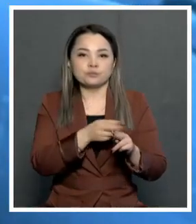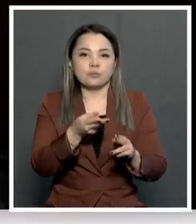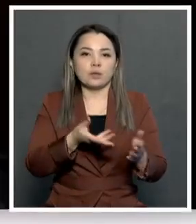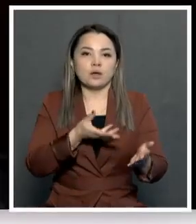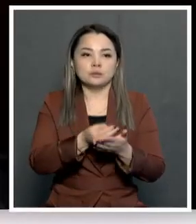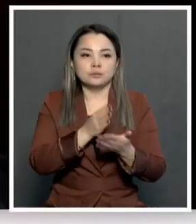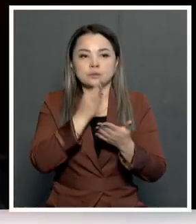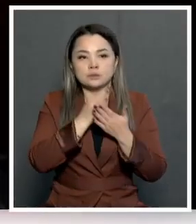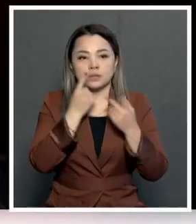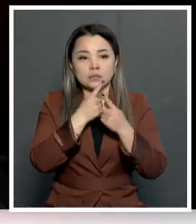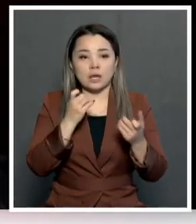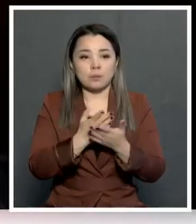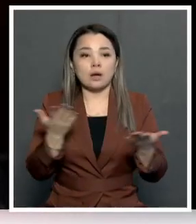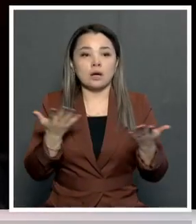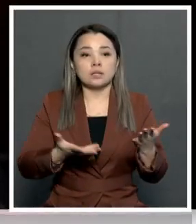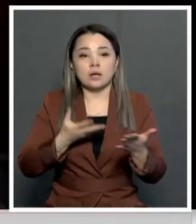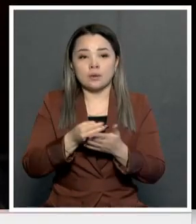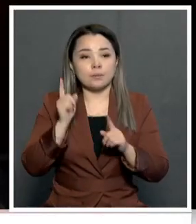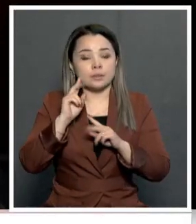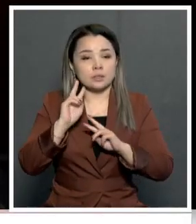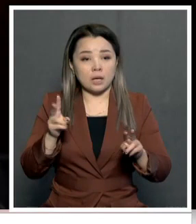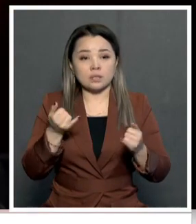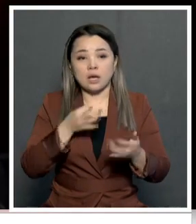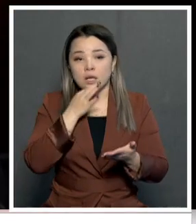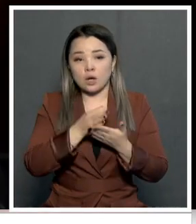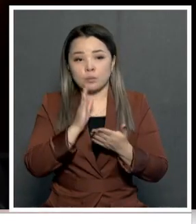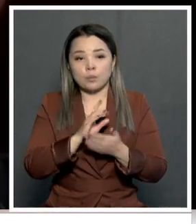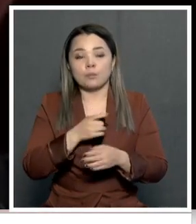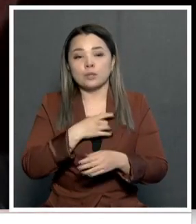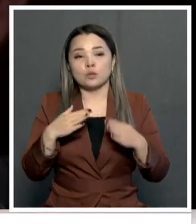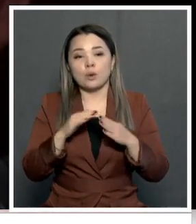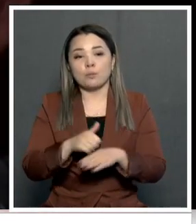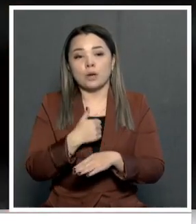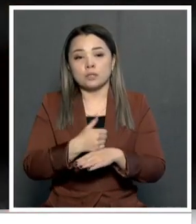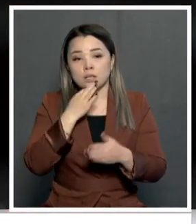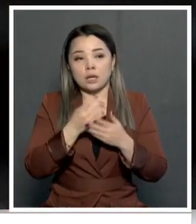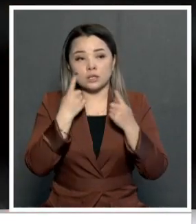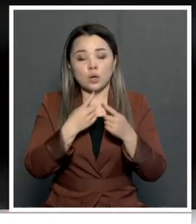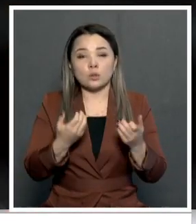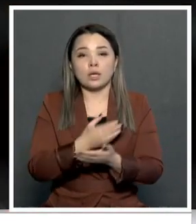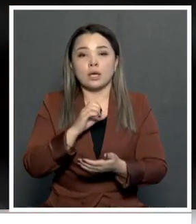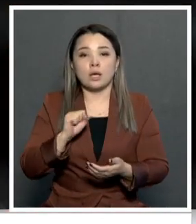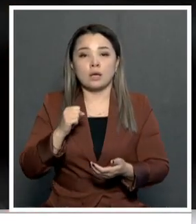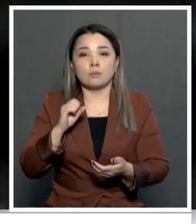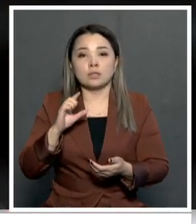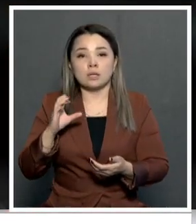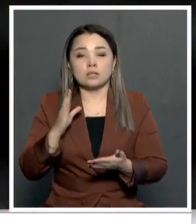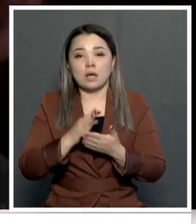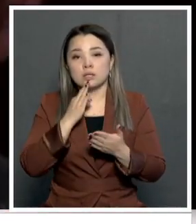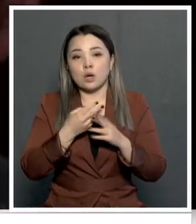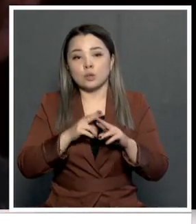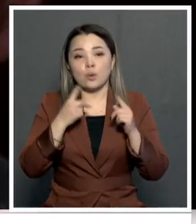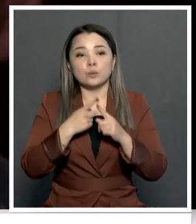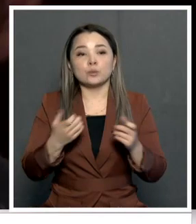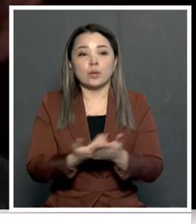төлейтінін ескертті. Мұның қандай ақы екенін таяуда білесіздер, дейді ақ үй басшысы. Бұл мәлімдемен ол ABC News телеарнасының тілшісіне